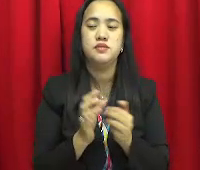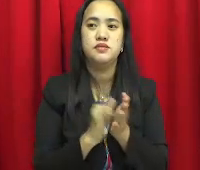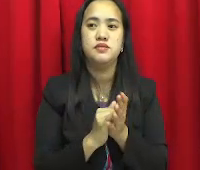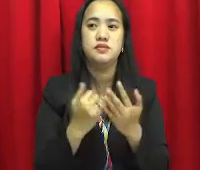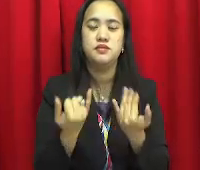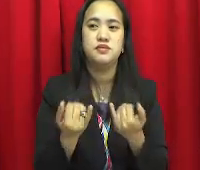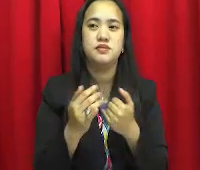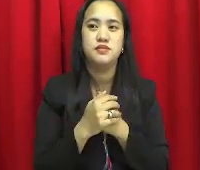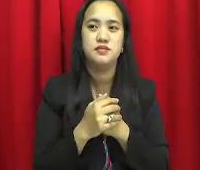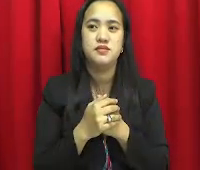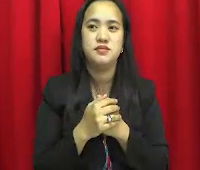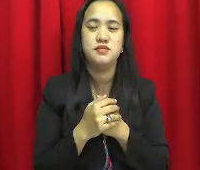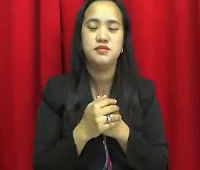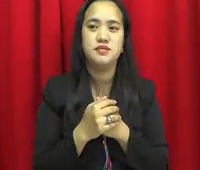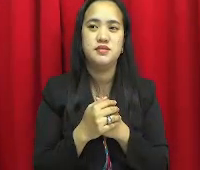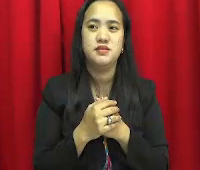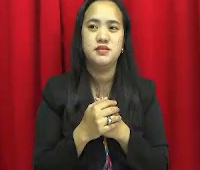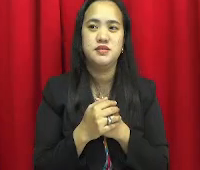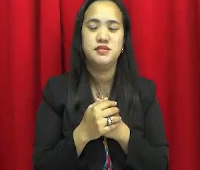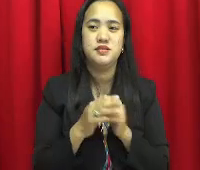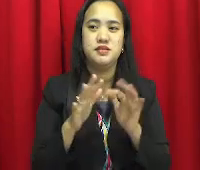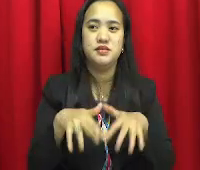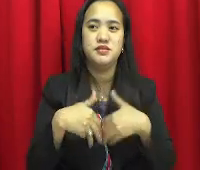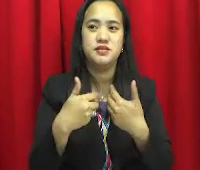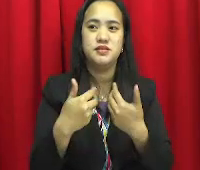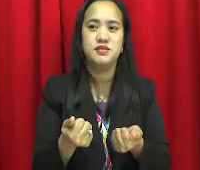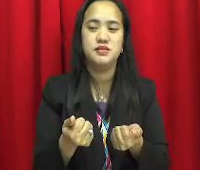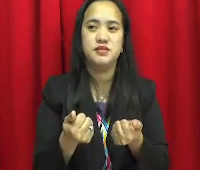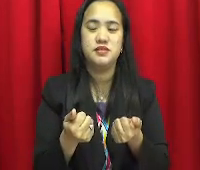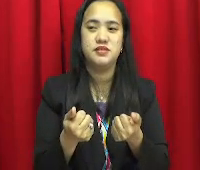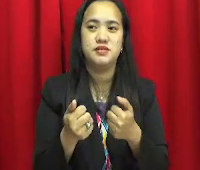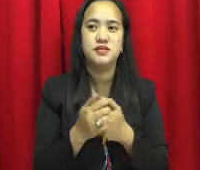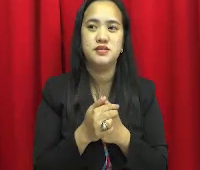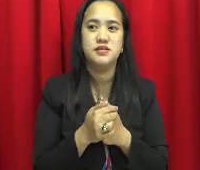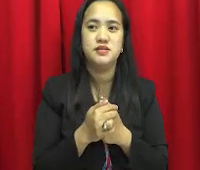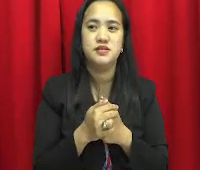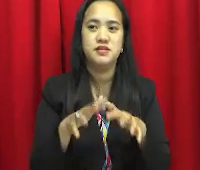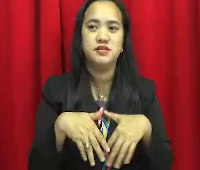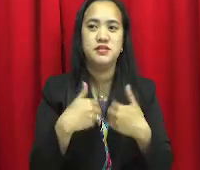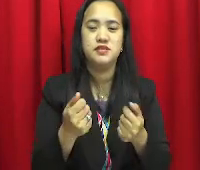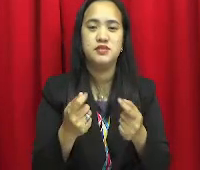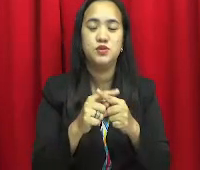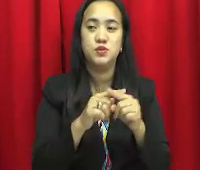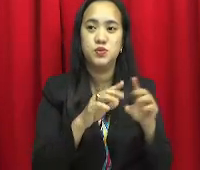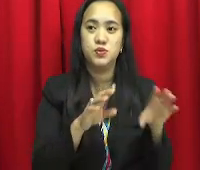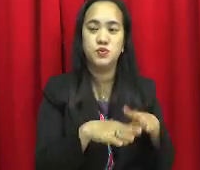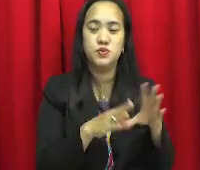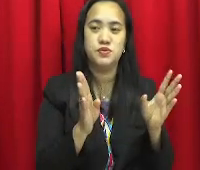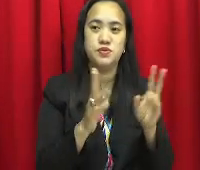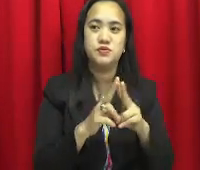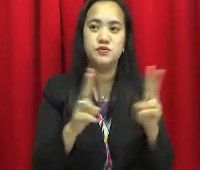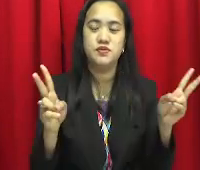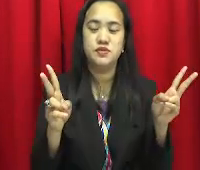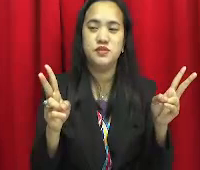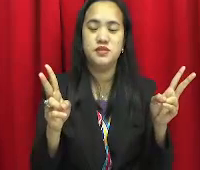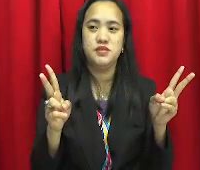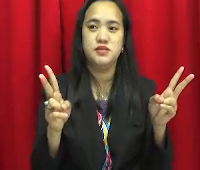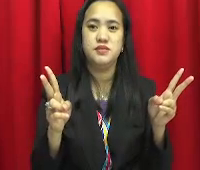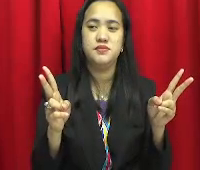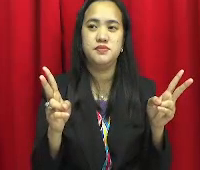ng TBL para sa akin talaga. Kasi, how to work with your very busy husband. Yeah. Mula nung Sabado, pastor, hindi na uwi eh dahil